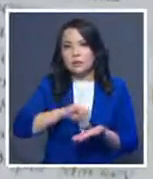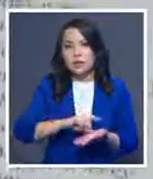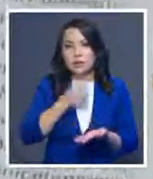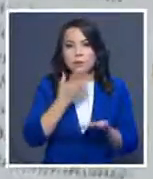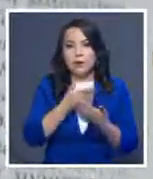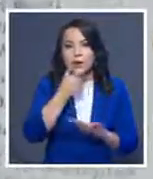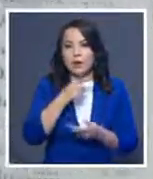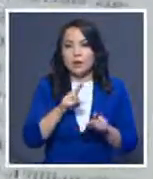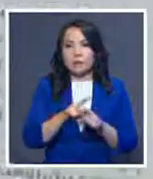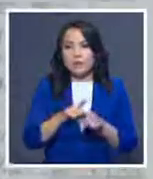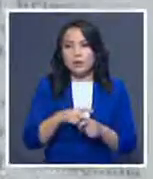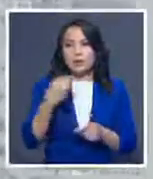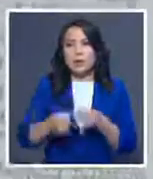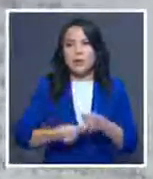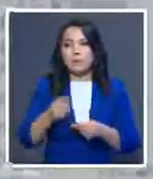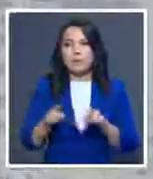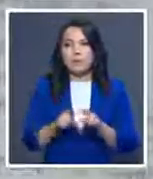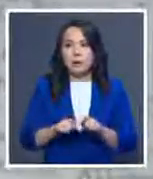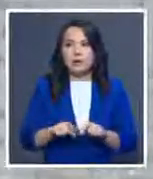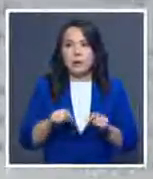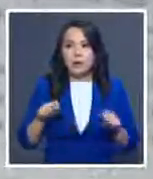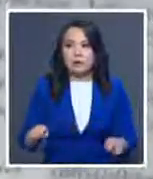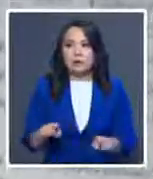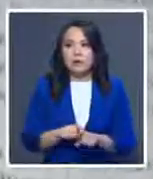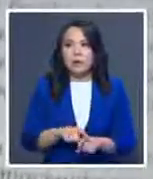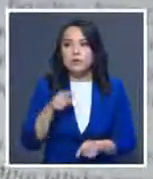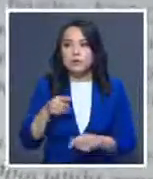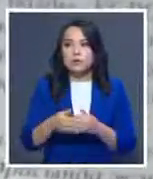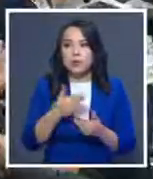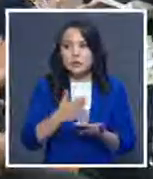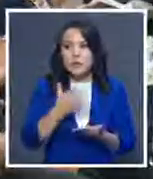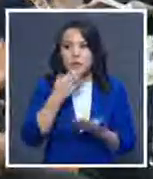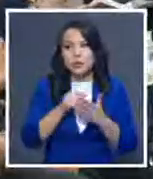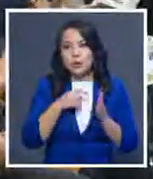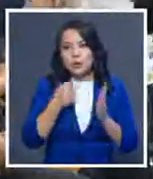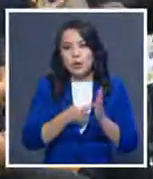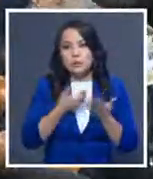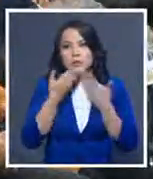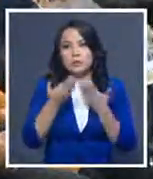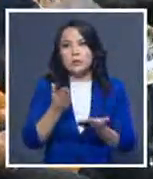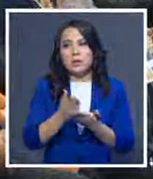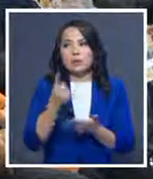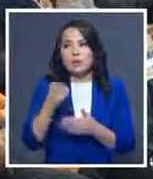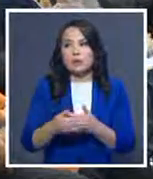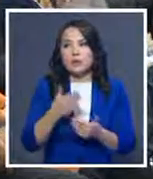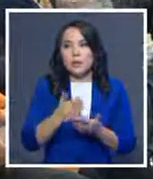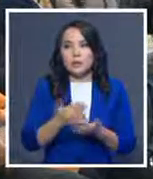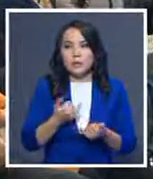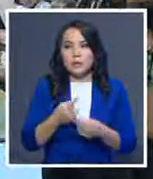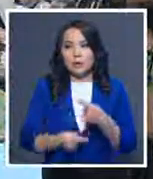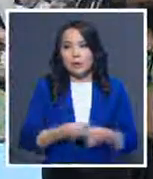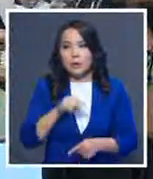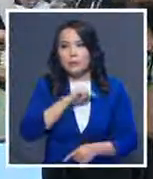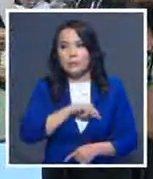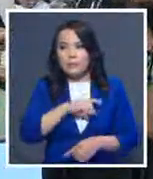халқымыздың мұсылмандыққа дейінгі және одан кейінгі салт дәстүрлеріне қатысты 1000-ға жуық сұраққа ғылыми тұрғыда жауап берілген. 100-ден астам ғылым, дін,